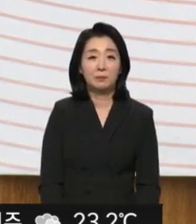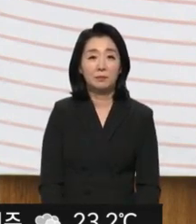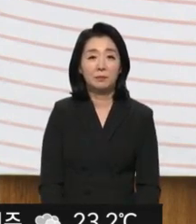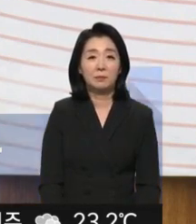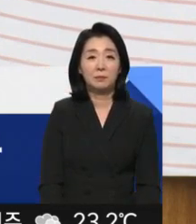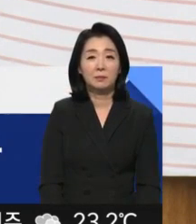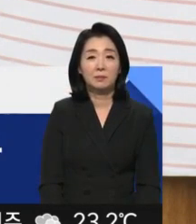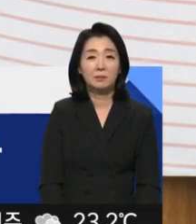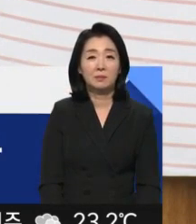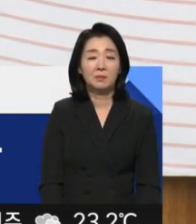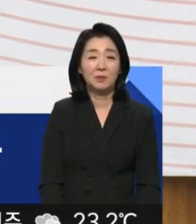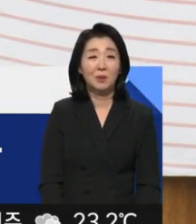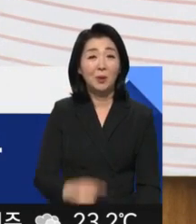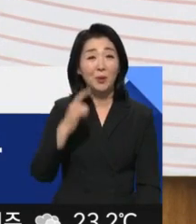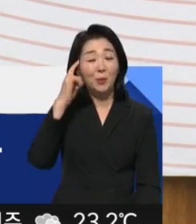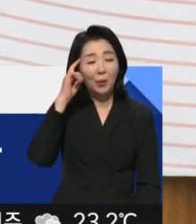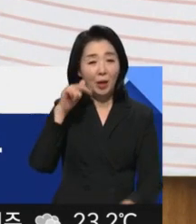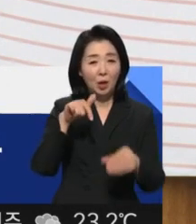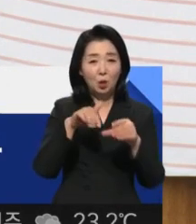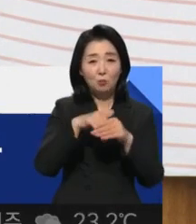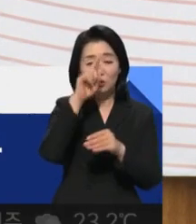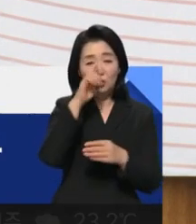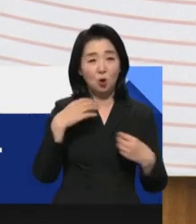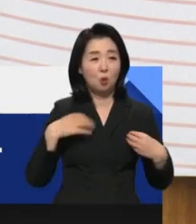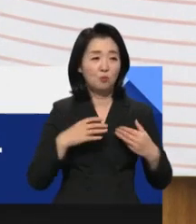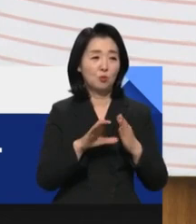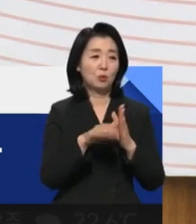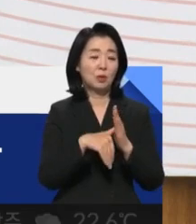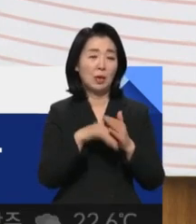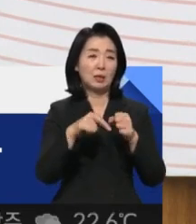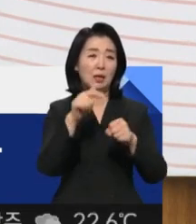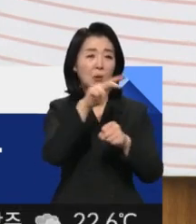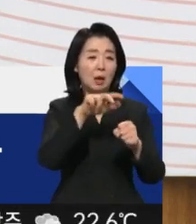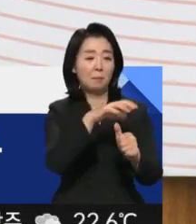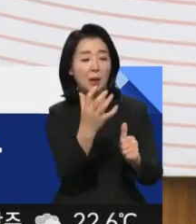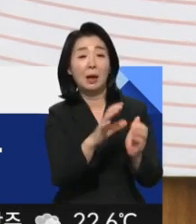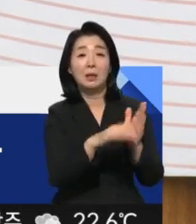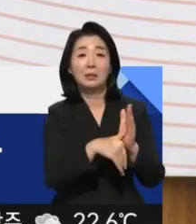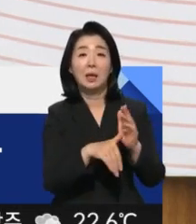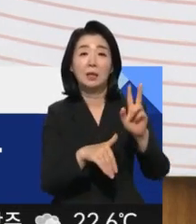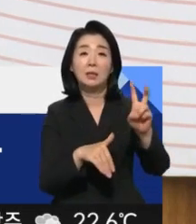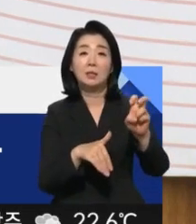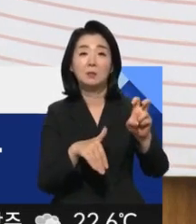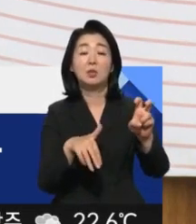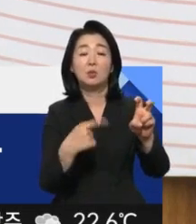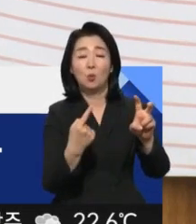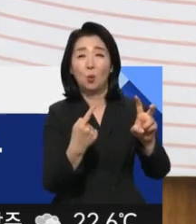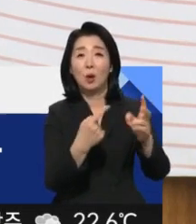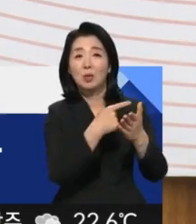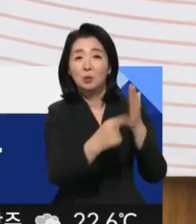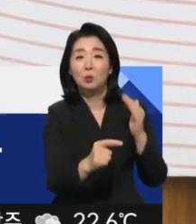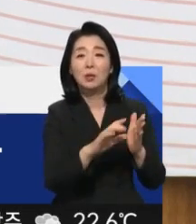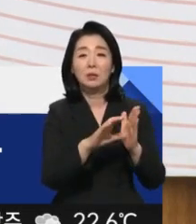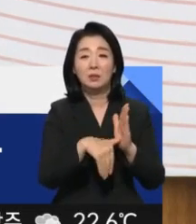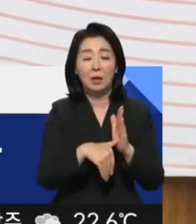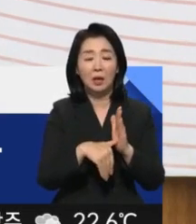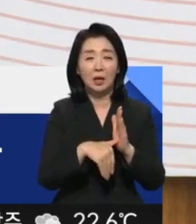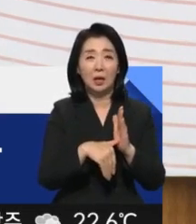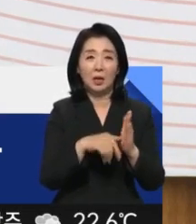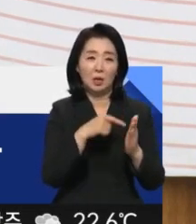졸속 탈원전으로 26조 원 손실 입을 때 한전 사장은 뭘 하고 있었습니까? 누적 적자로 경영 상태가 더